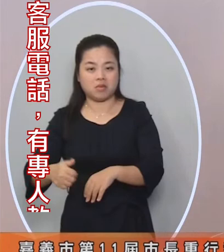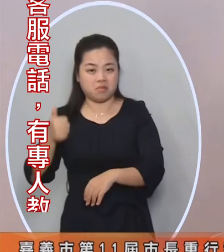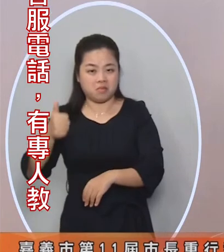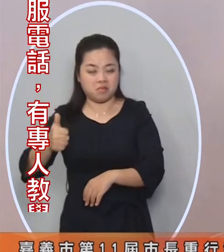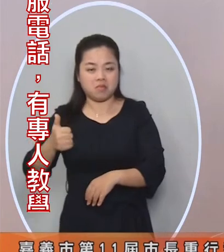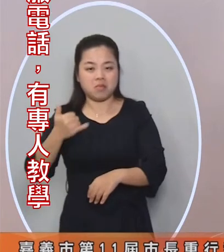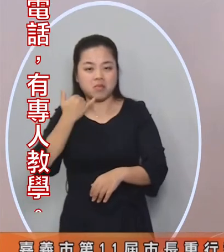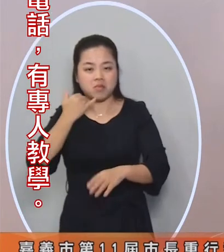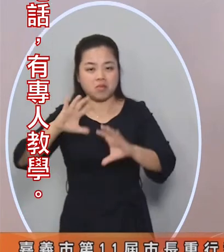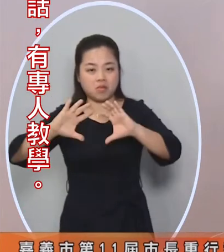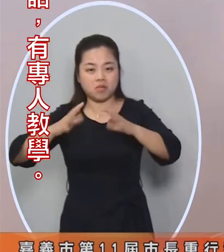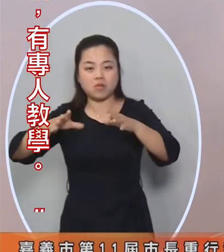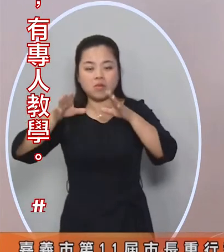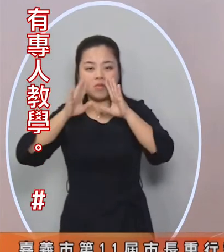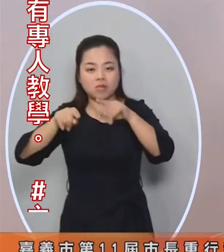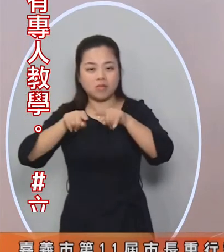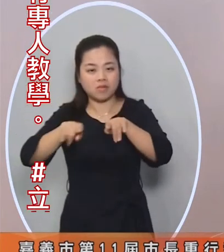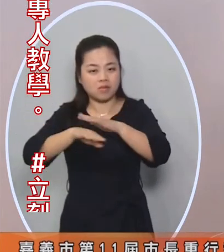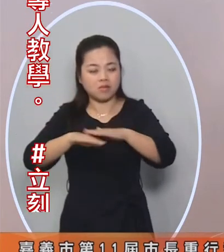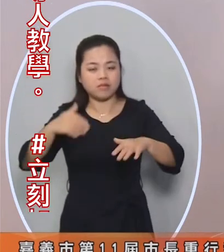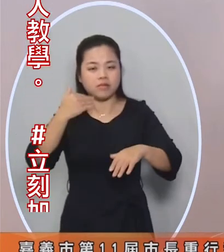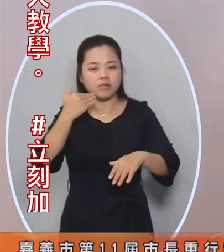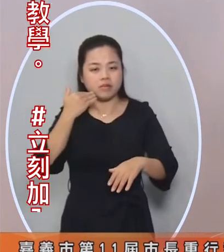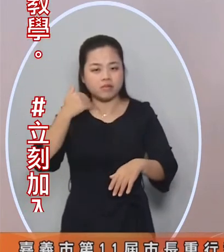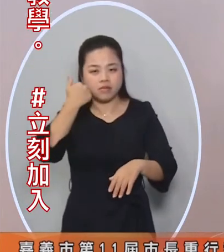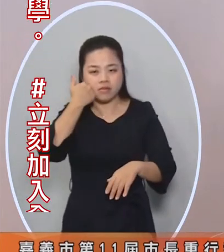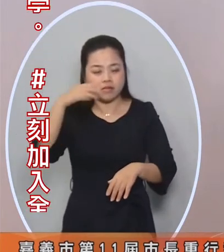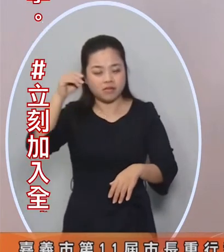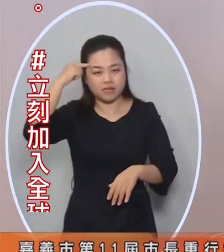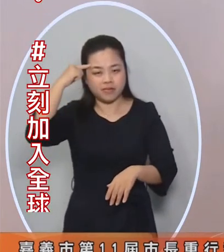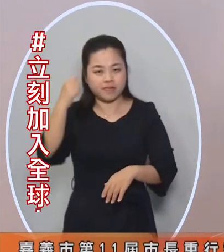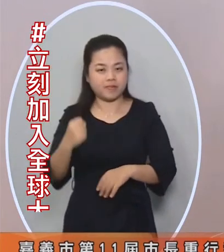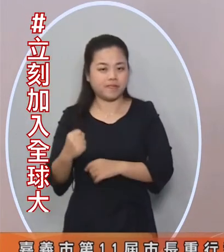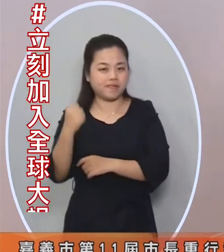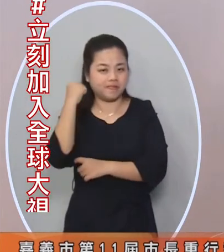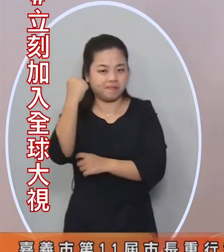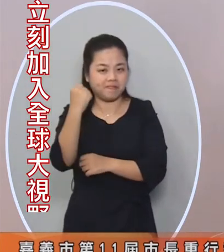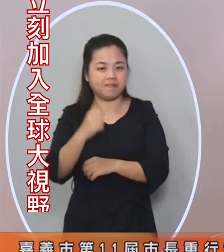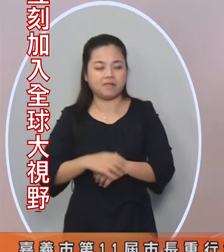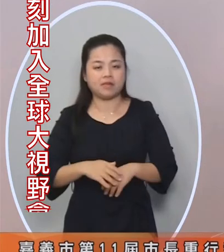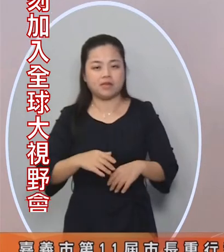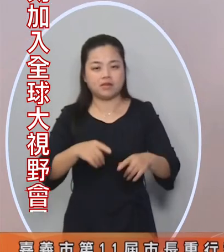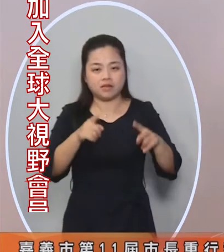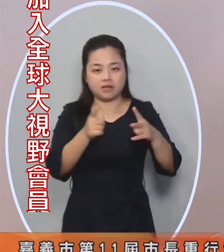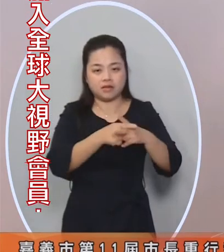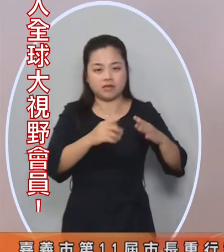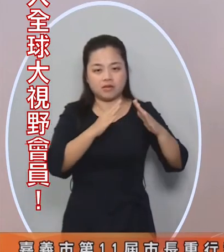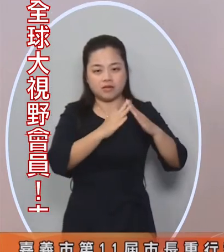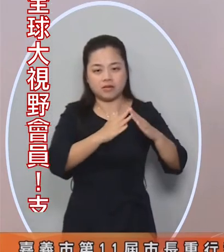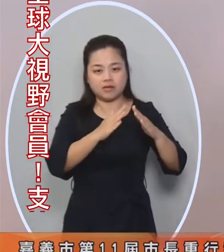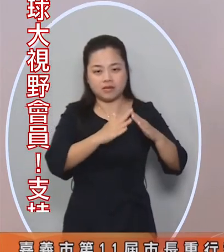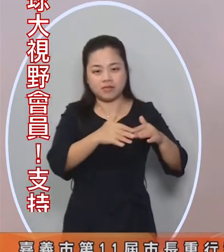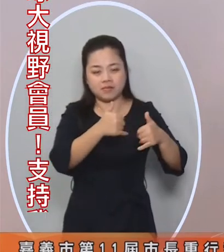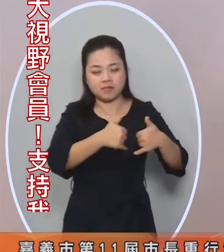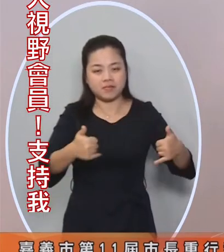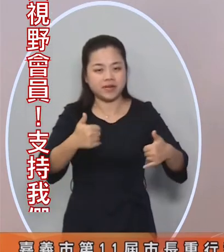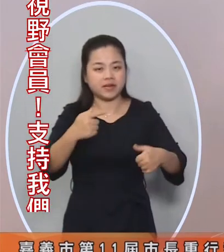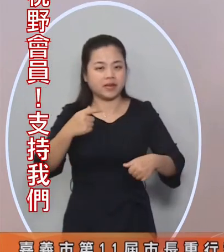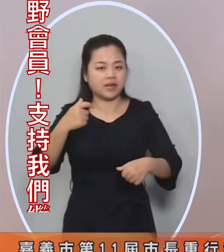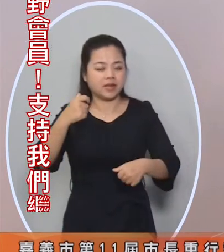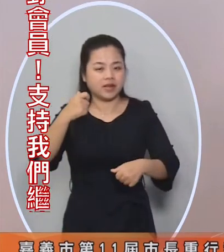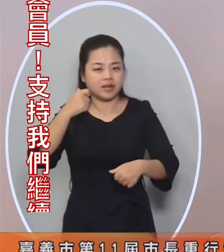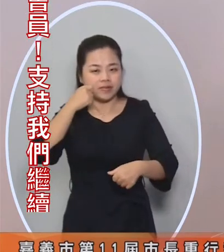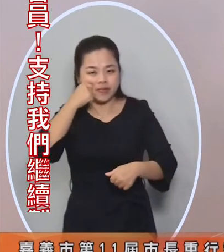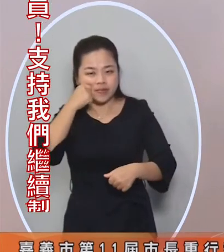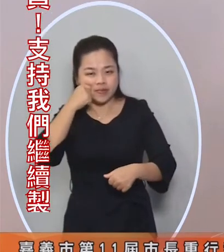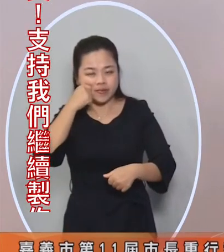做到国泰民安，谁会起义反抗？小市民的心声很难上传天听，凯生希望可以打